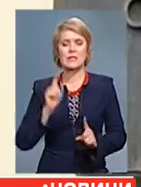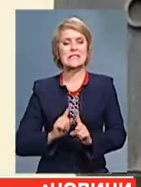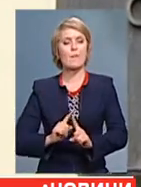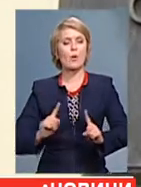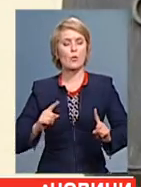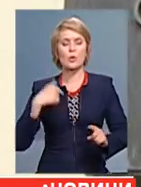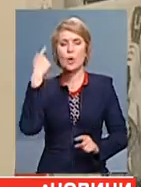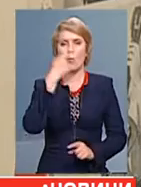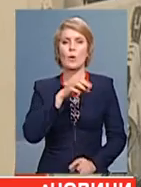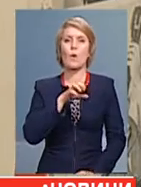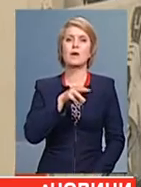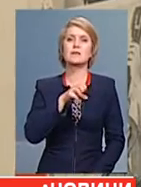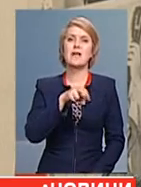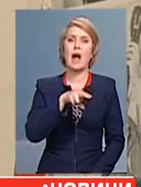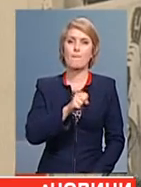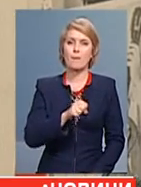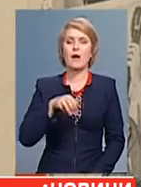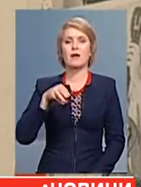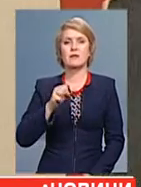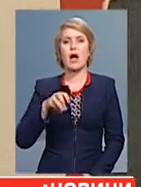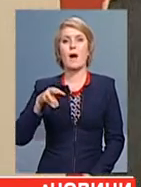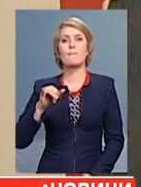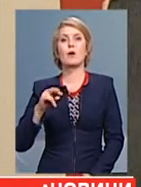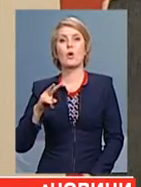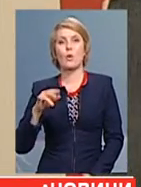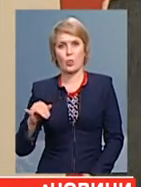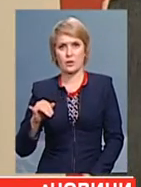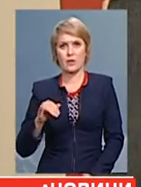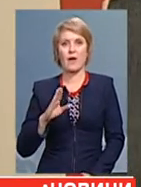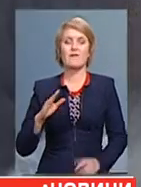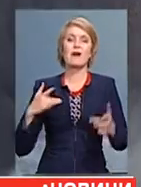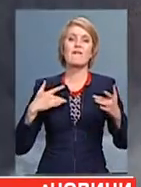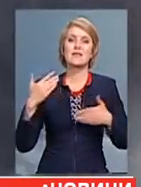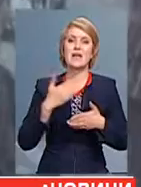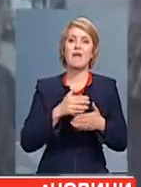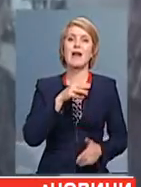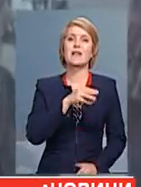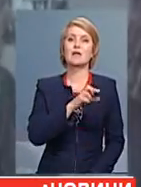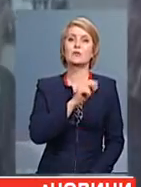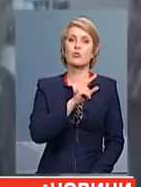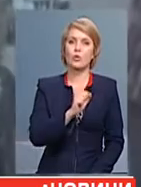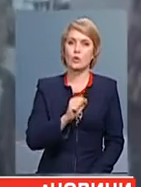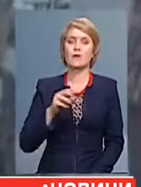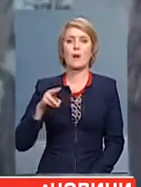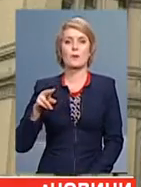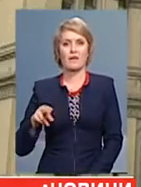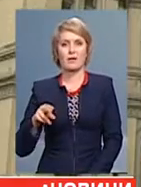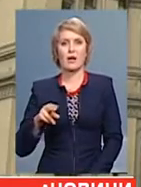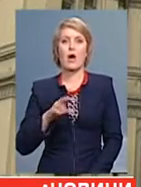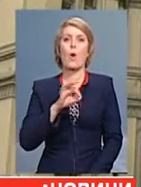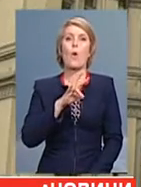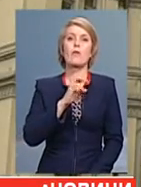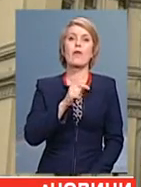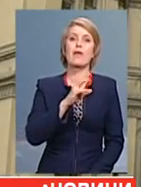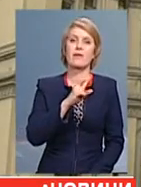Остапа та Миколи у виставах «Тарас Бульба» та «Наталка Полтавка-Лисенка», Мазепи та Онєгіна Чайковського і